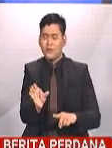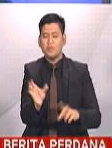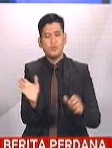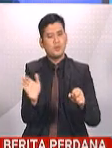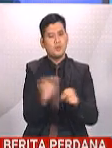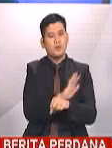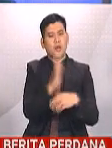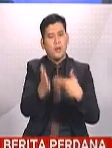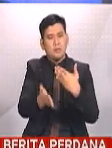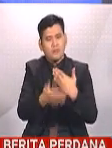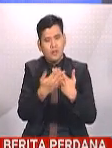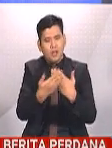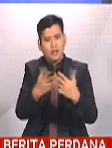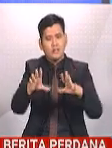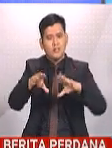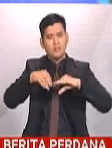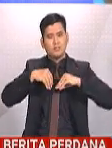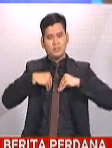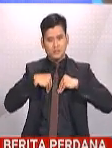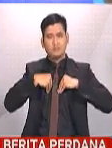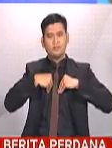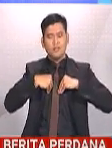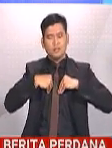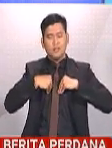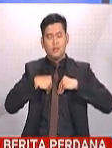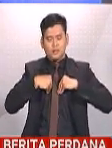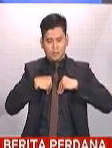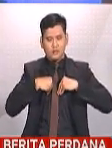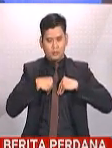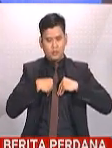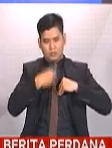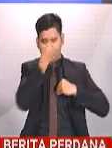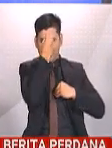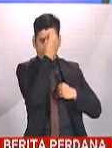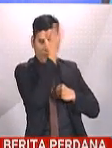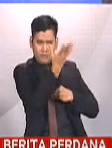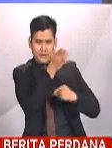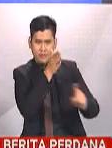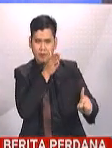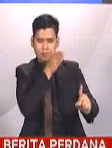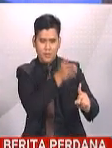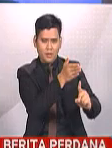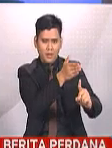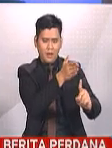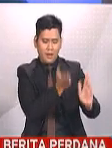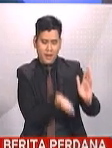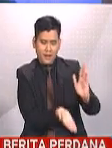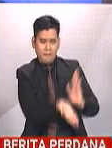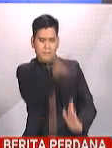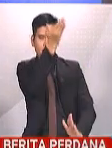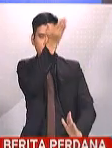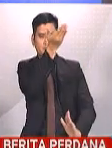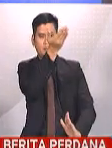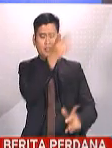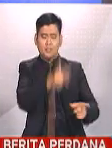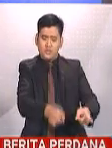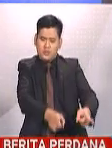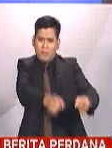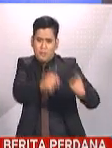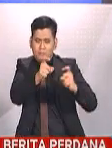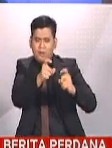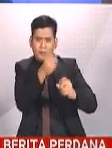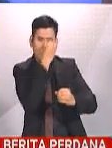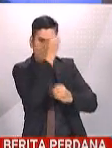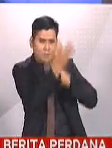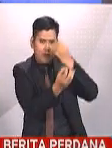diterima, untuk sampai ke sasaran yang paling maksimum. Radio lebih cepat daripada berbanding